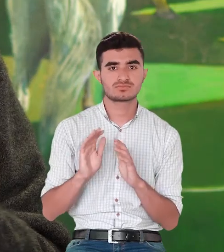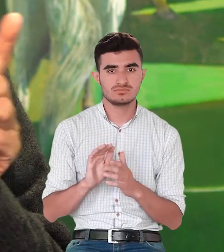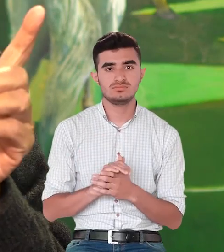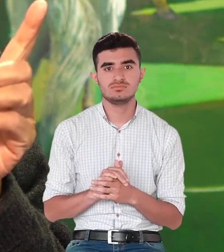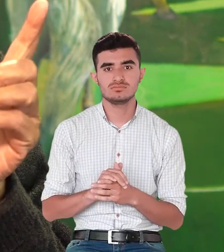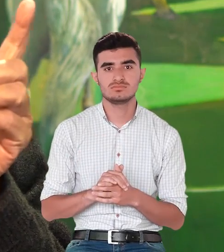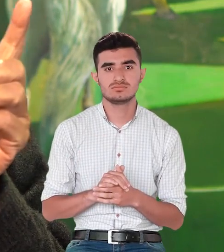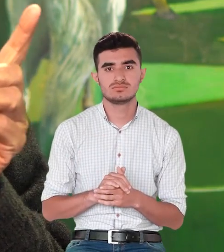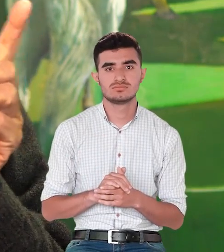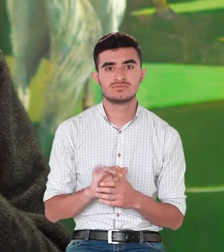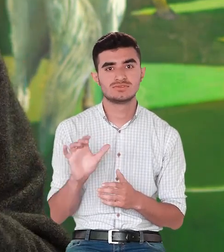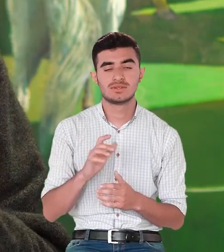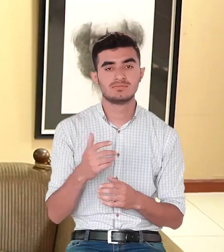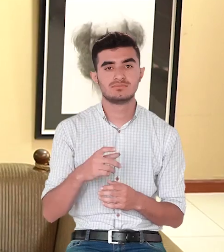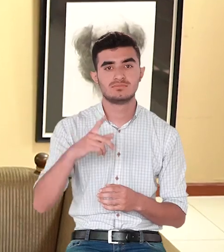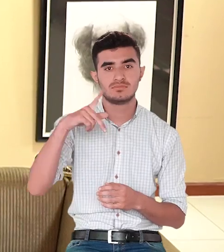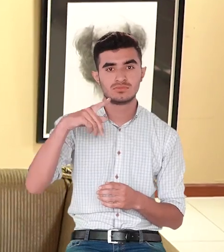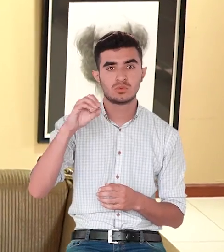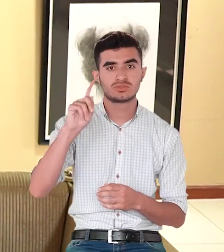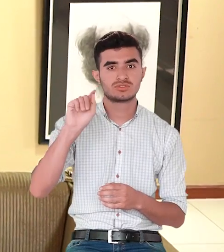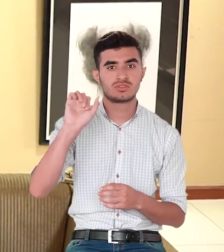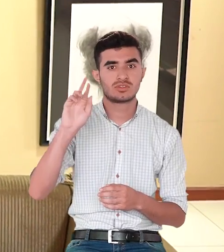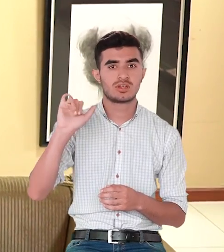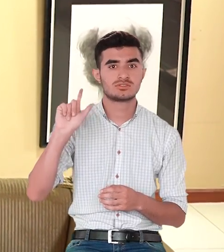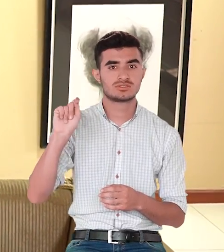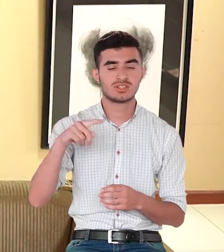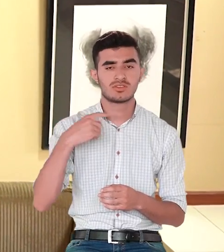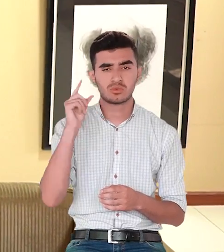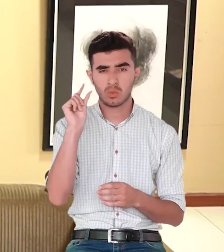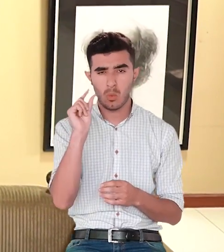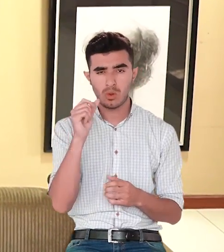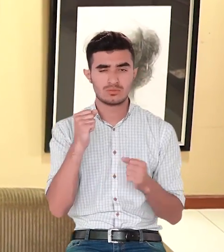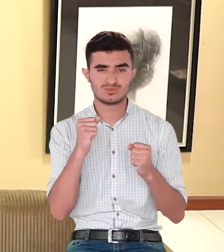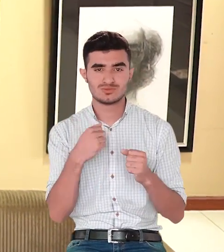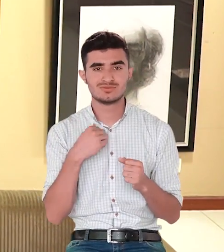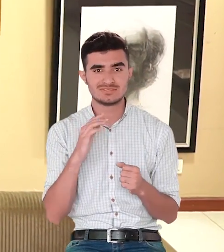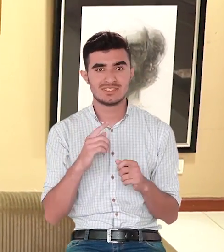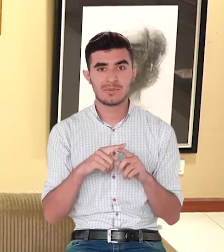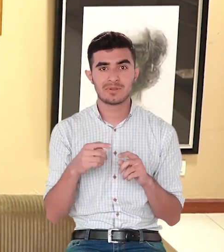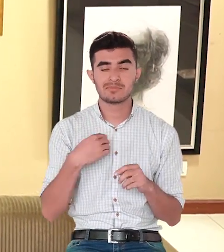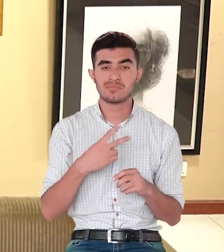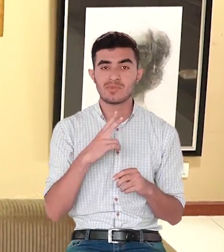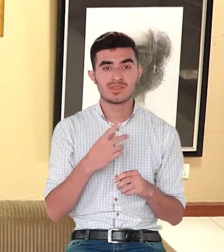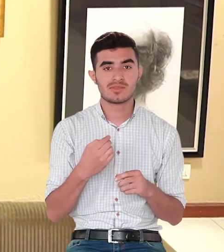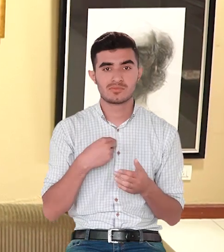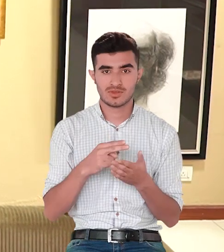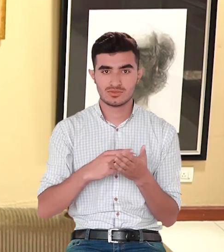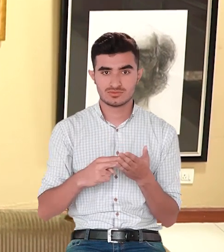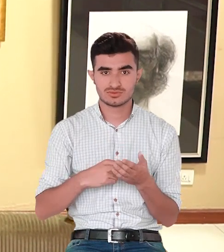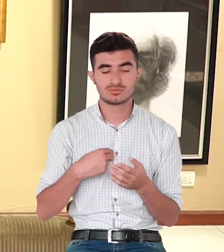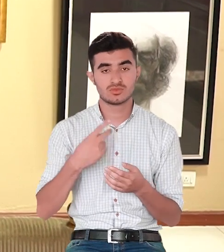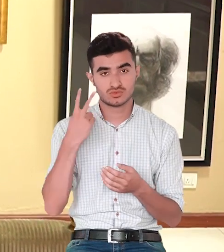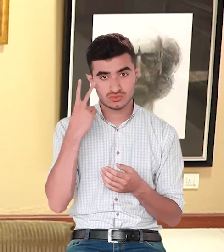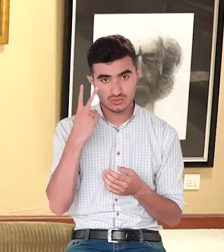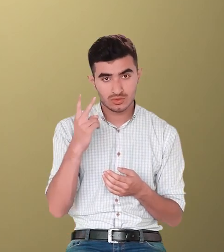کے یہ ہے آنکھ اس طرح بنی ہے, اس کا ڈرائنگ میں ویکیوم میں کر رہا ہوتا ہوں, اس کی آنکھیں,